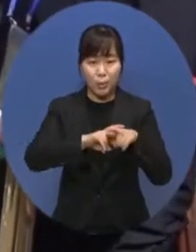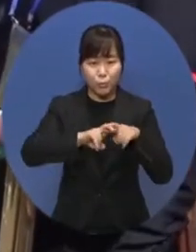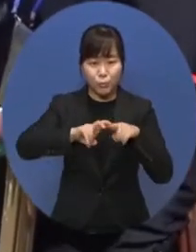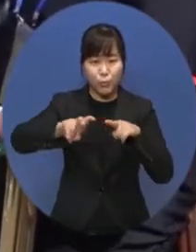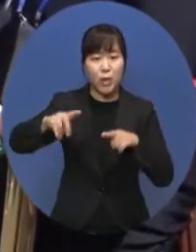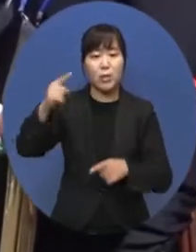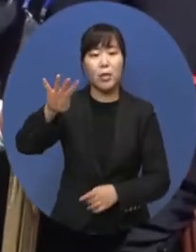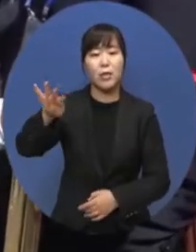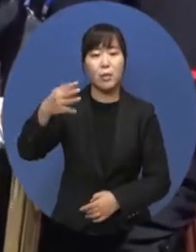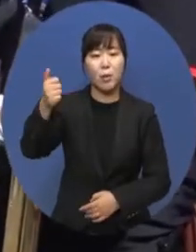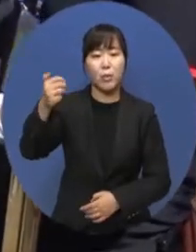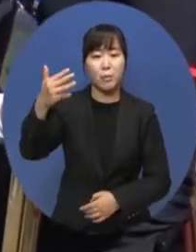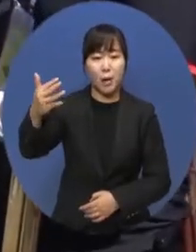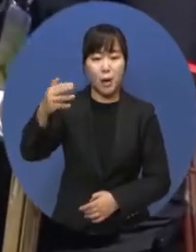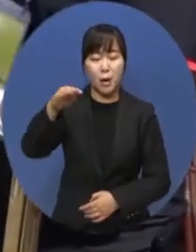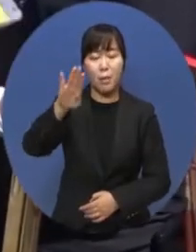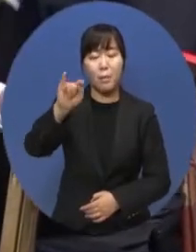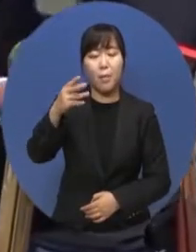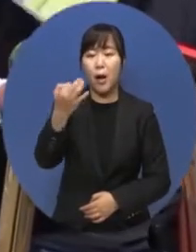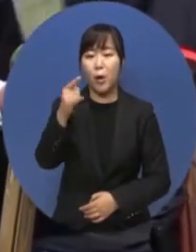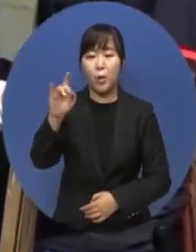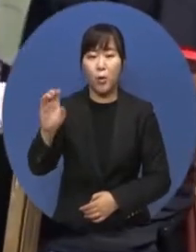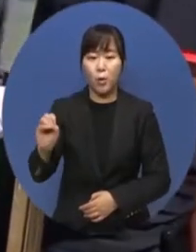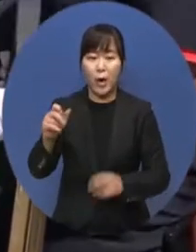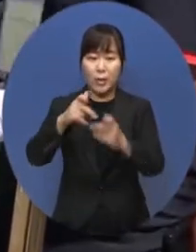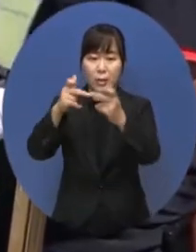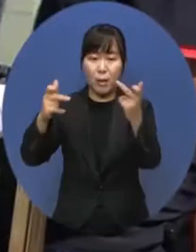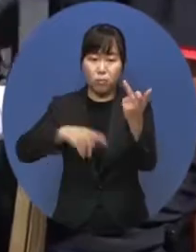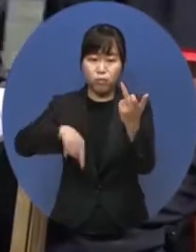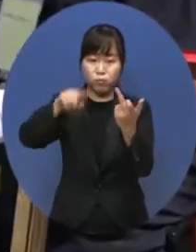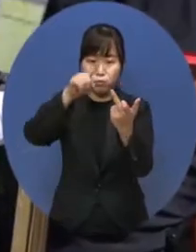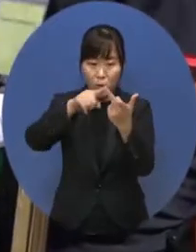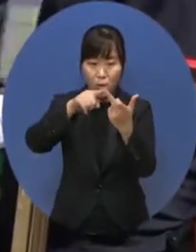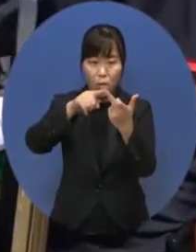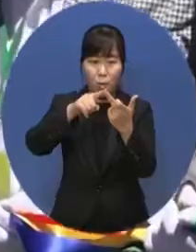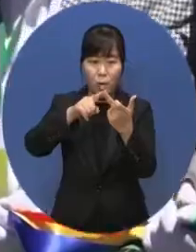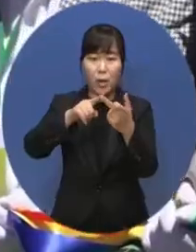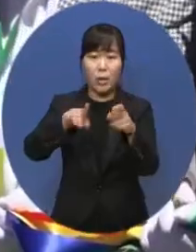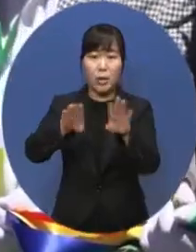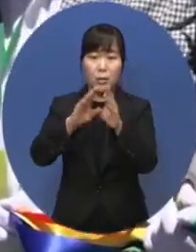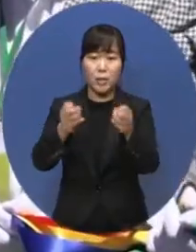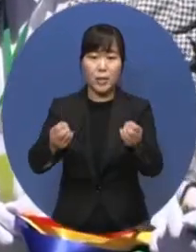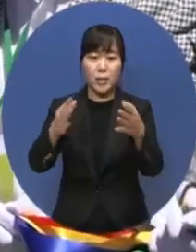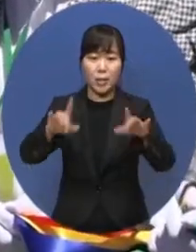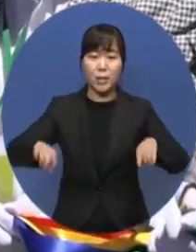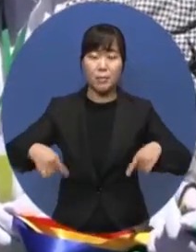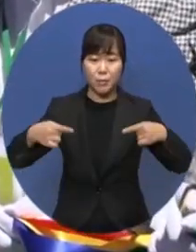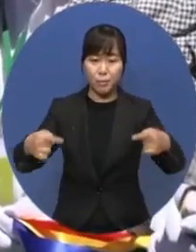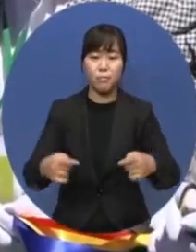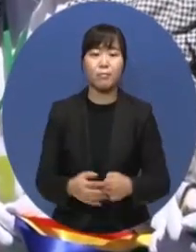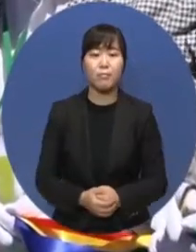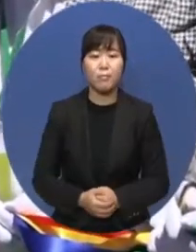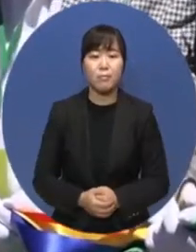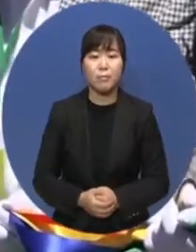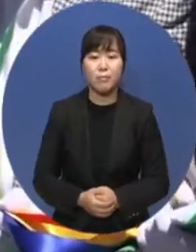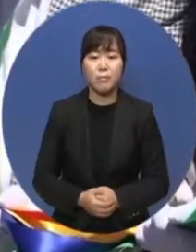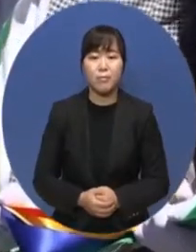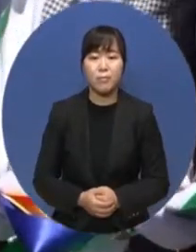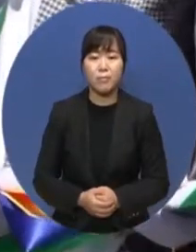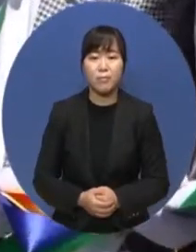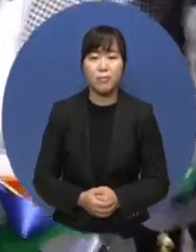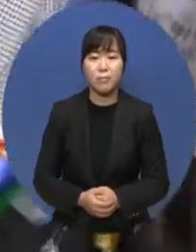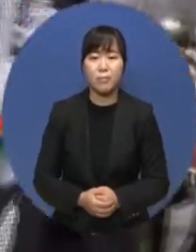해발 1,458m 바람산 정상까지 올라와 개장식에 참석했습니다. 하나, 둘,